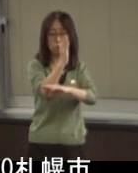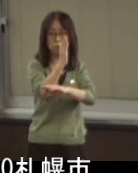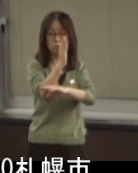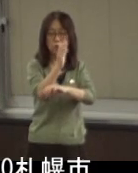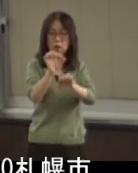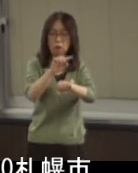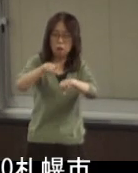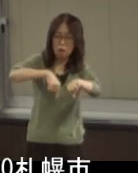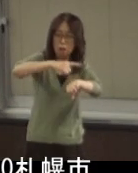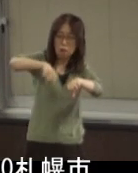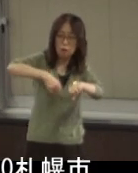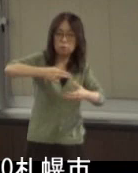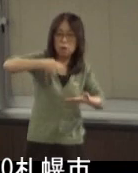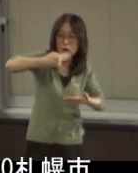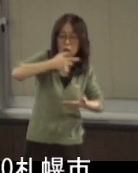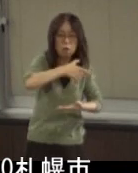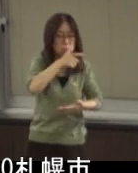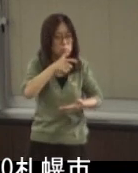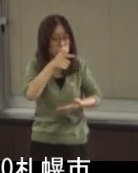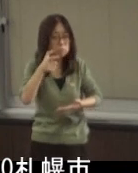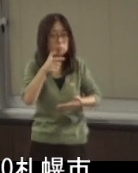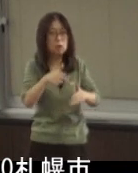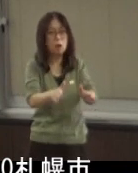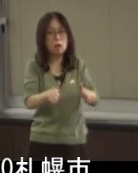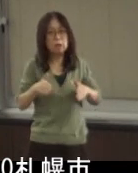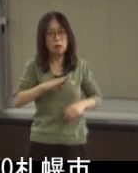についてお控えをいただきたいと思います。